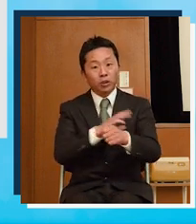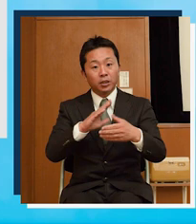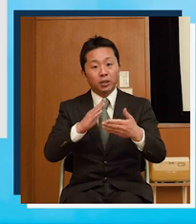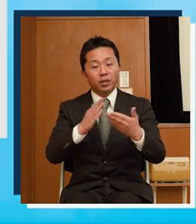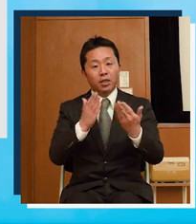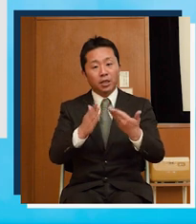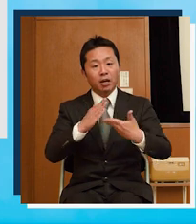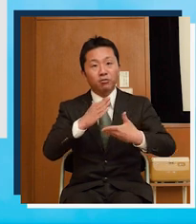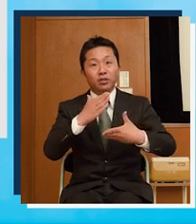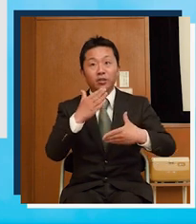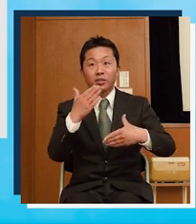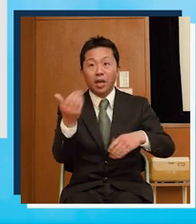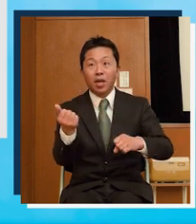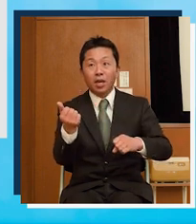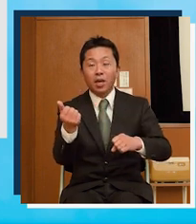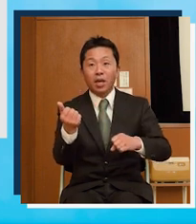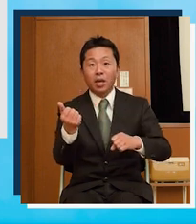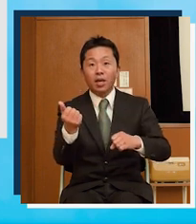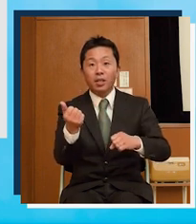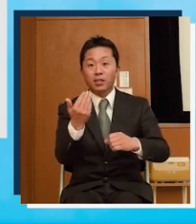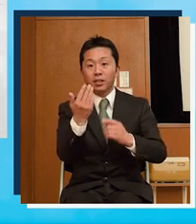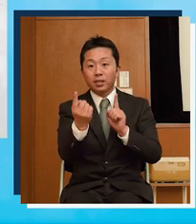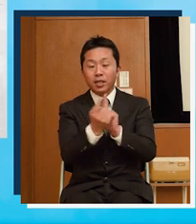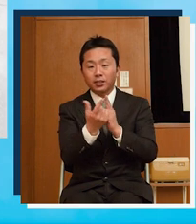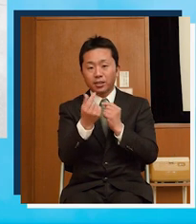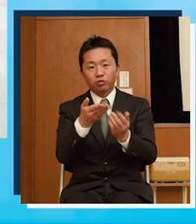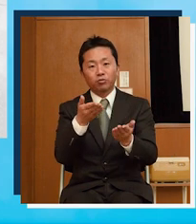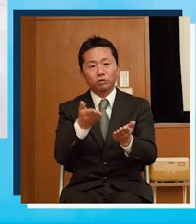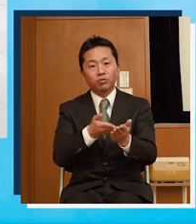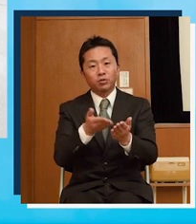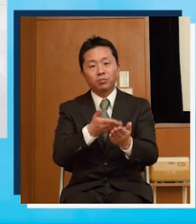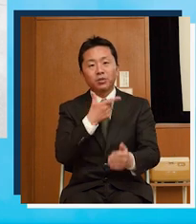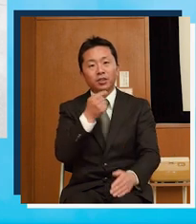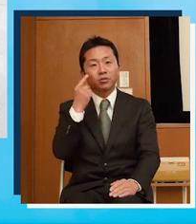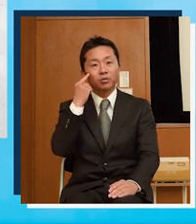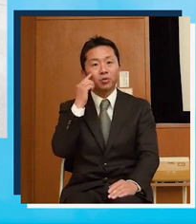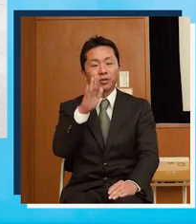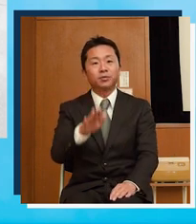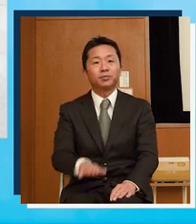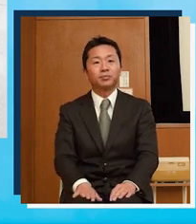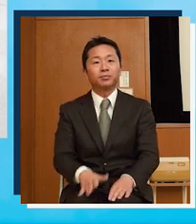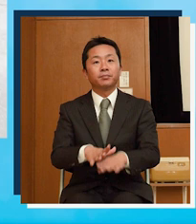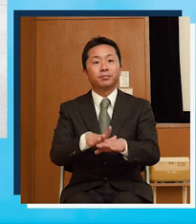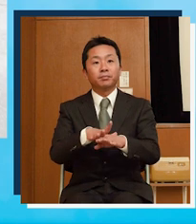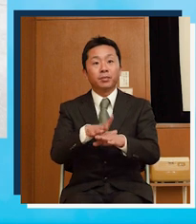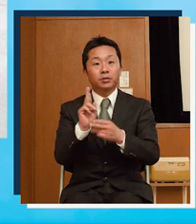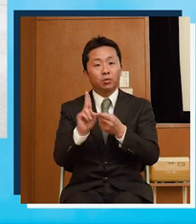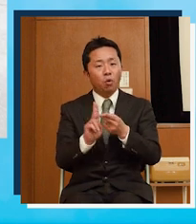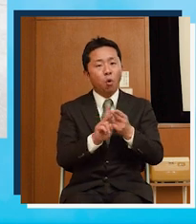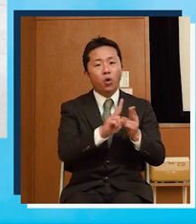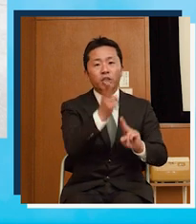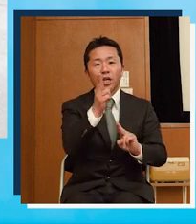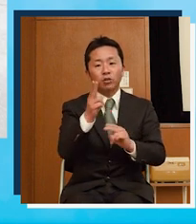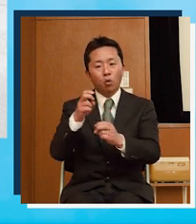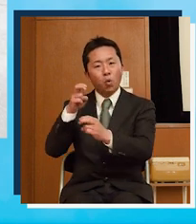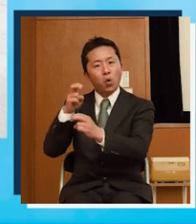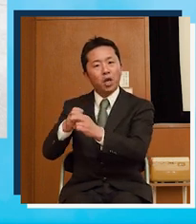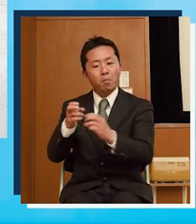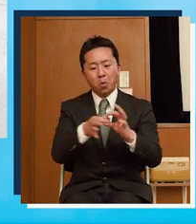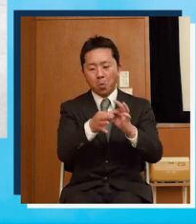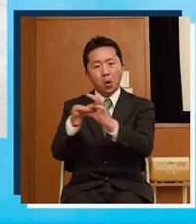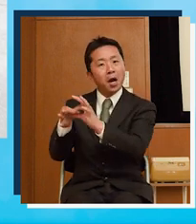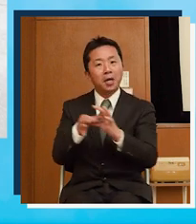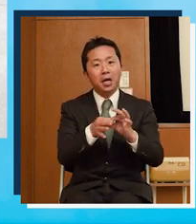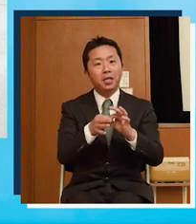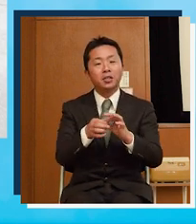前に皆さんの前に少し紹介していきたいという風に思いますでまず1つはあ沖縄と日本憲法との関係